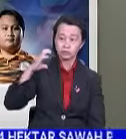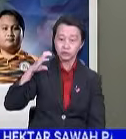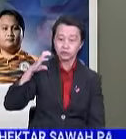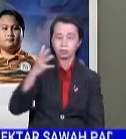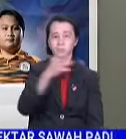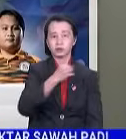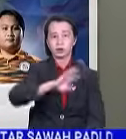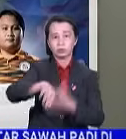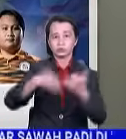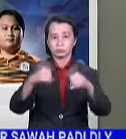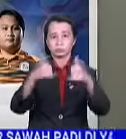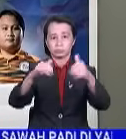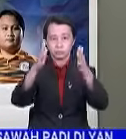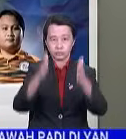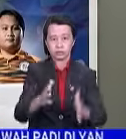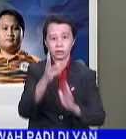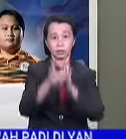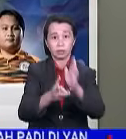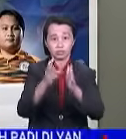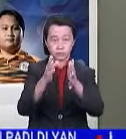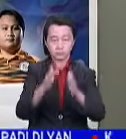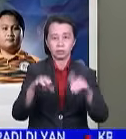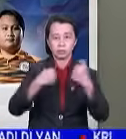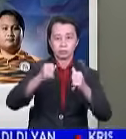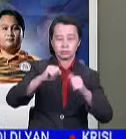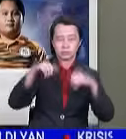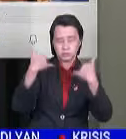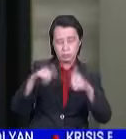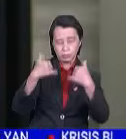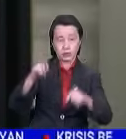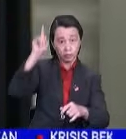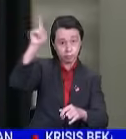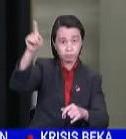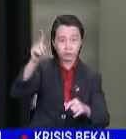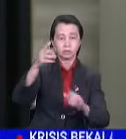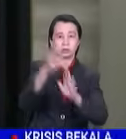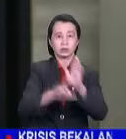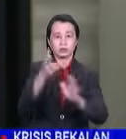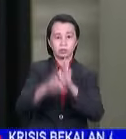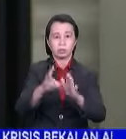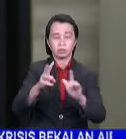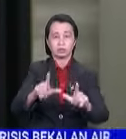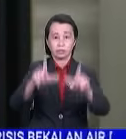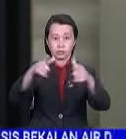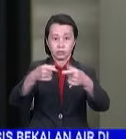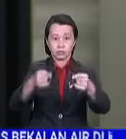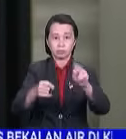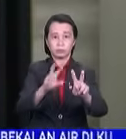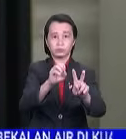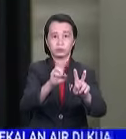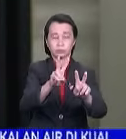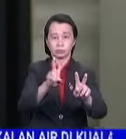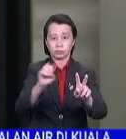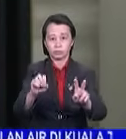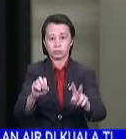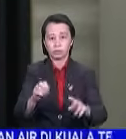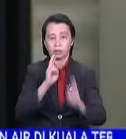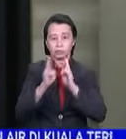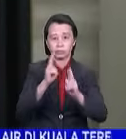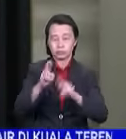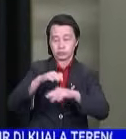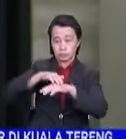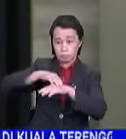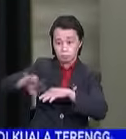dan semua atlet Kontingen melicia yang sedang berjual di paralympic Tokyo 2020 ucapan tersebut dibuat